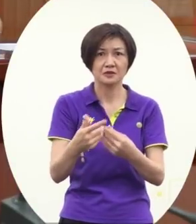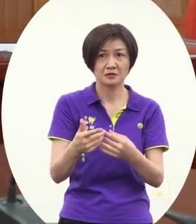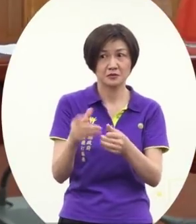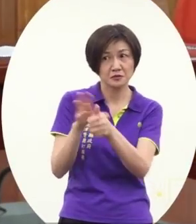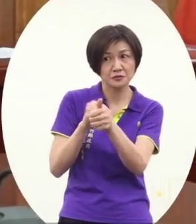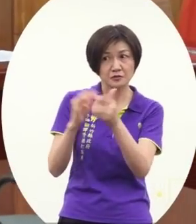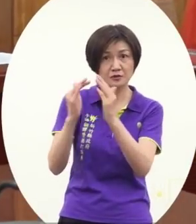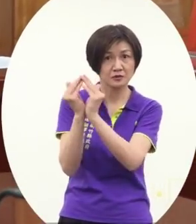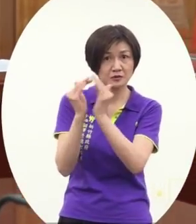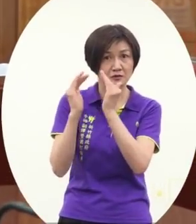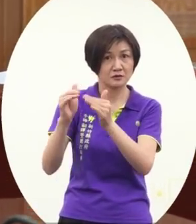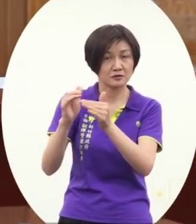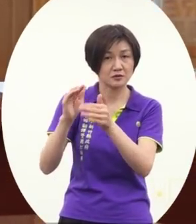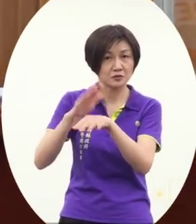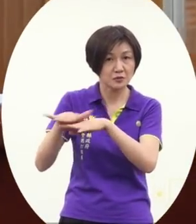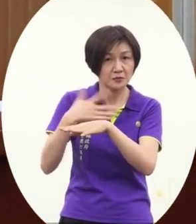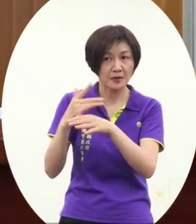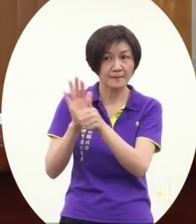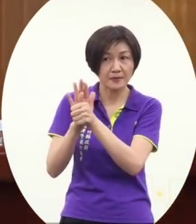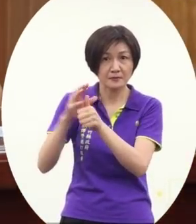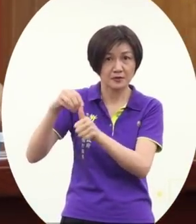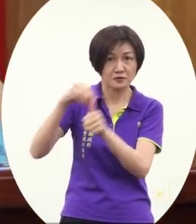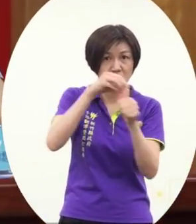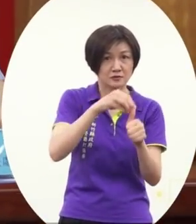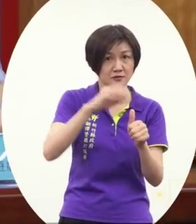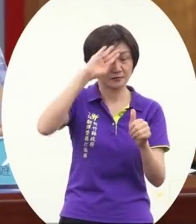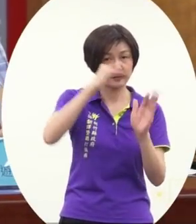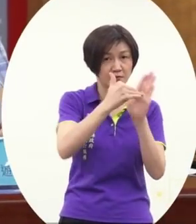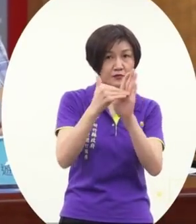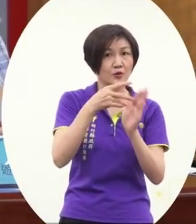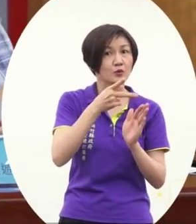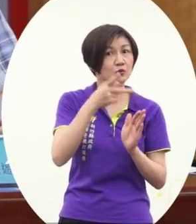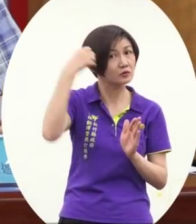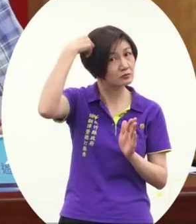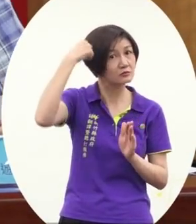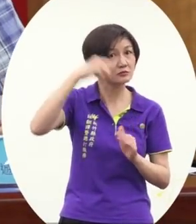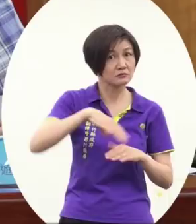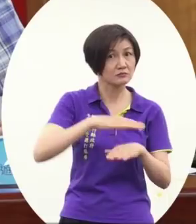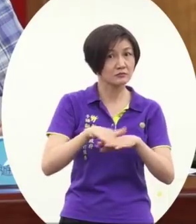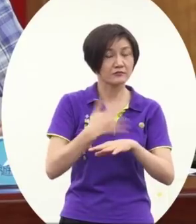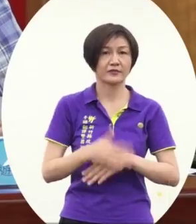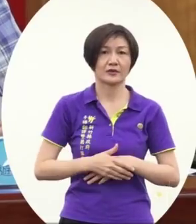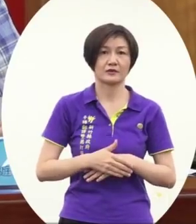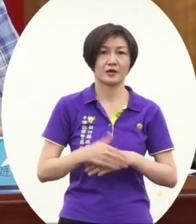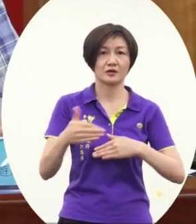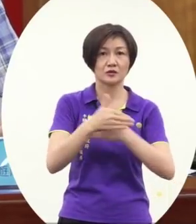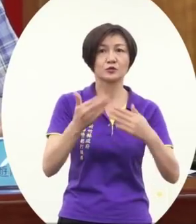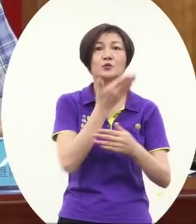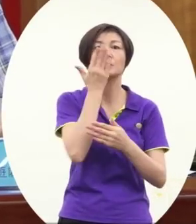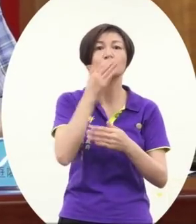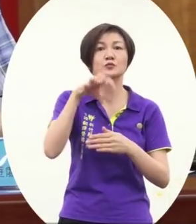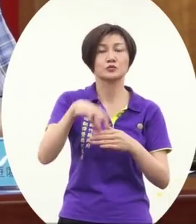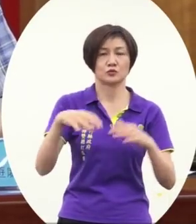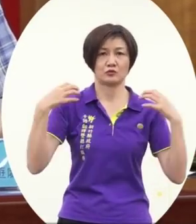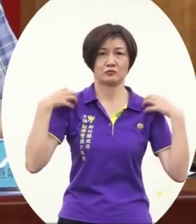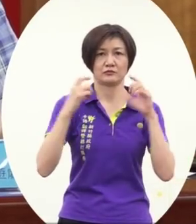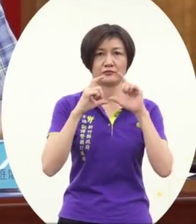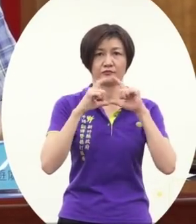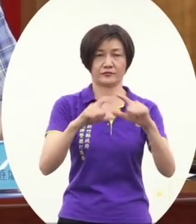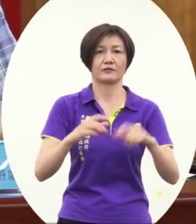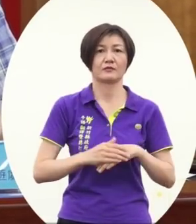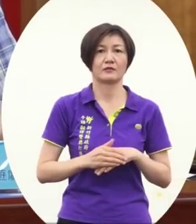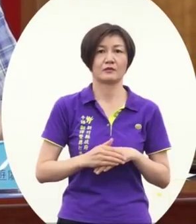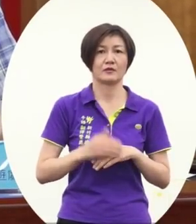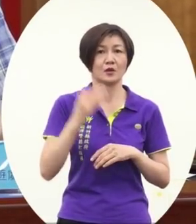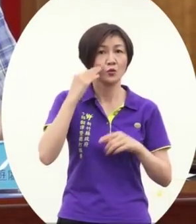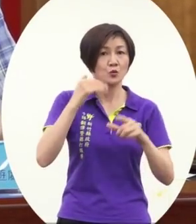府帮忙企业安排送去防疫旅馆吗？请教旅处回答。 针对企业快筛的部分，如果企业员工有